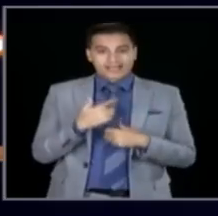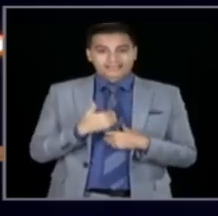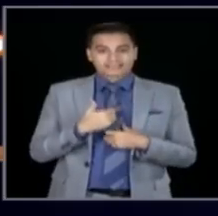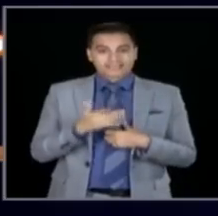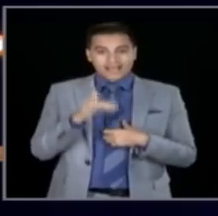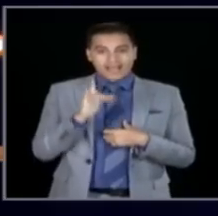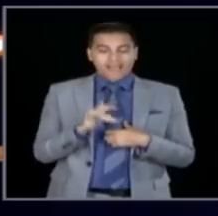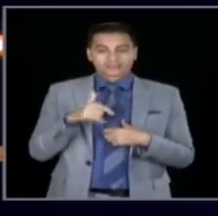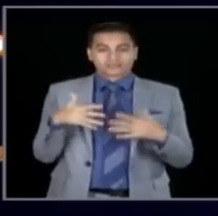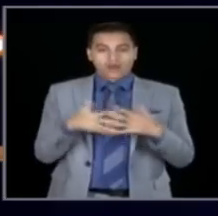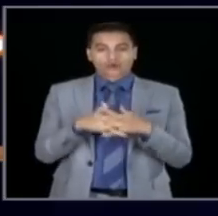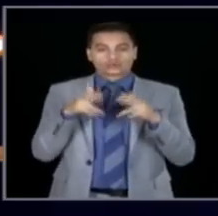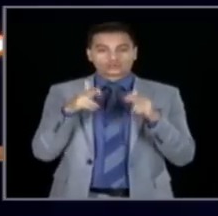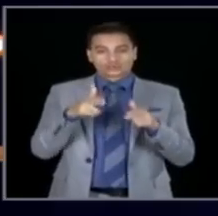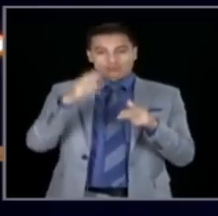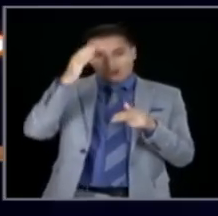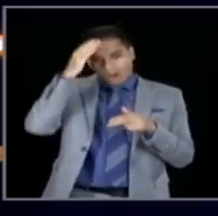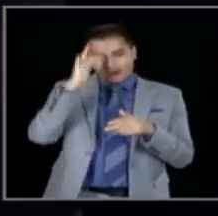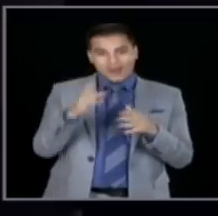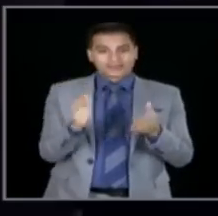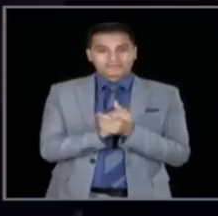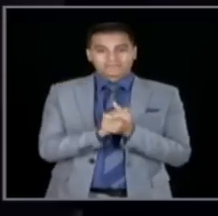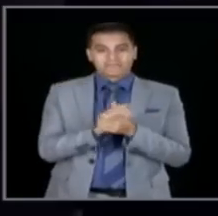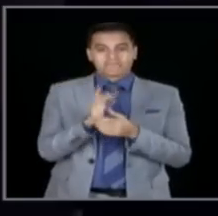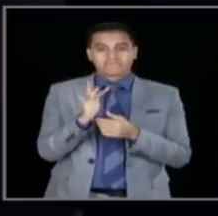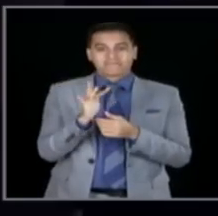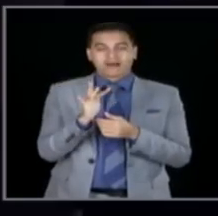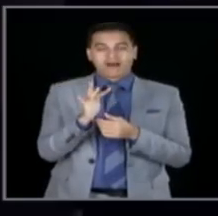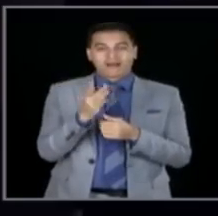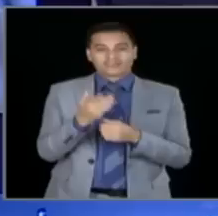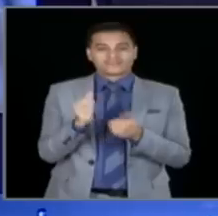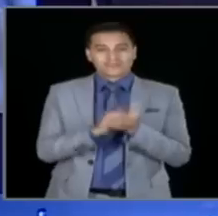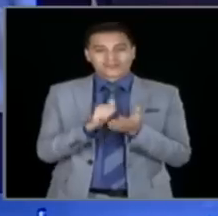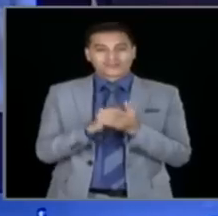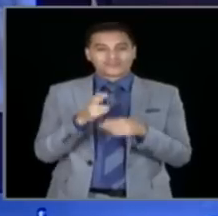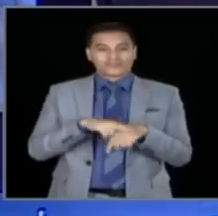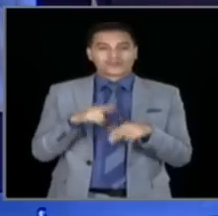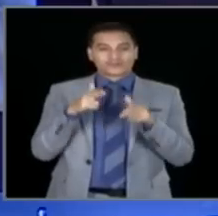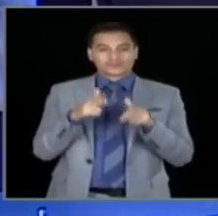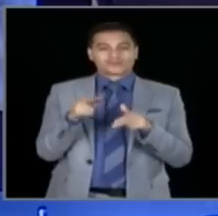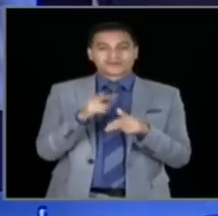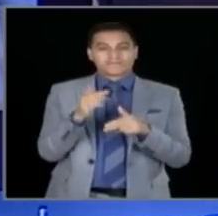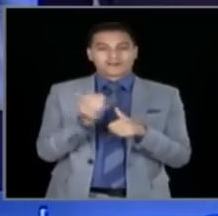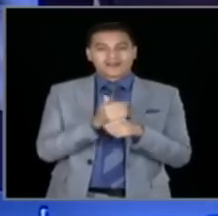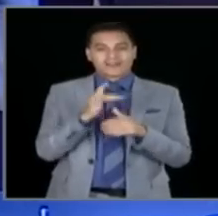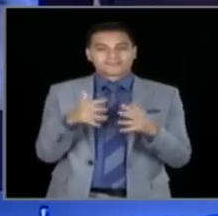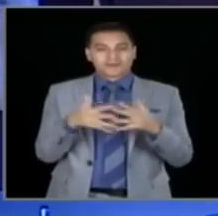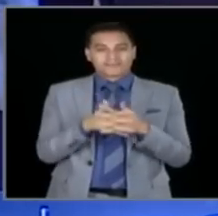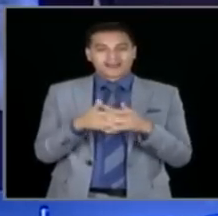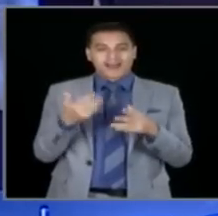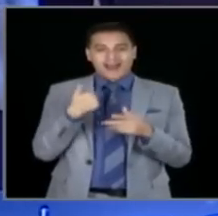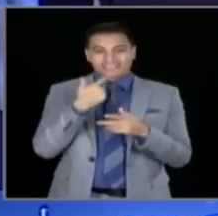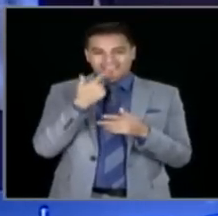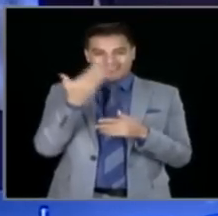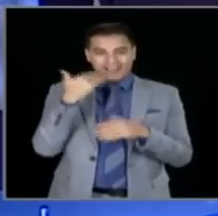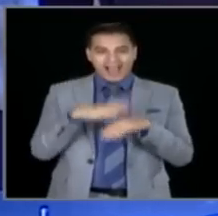وانت قاعد في استوديو العباقره جنبك مراتك في البيت وفي الاستوديو؟ هو احنا حاولنا ندخل السنه